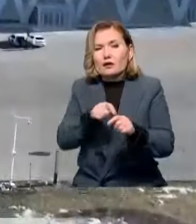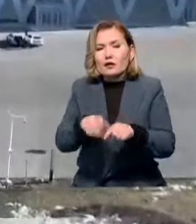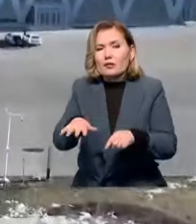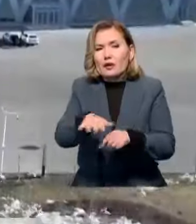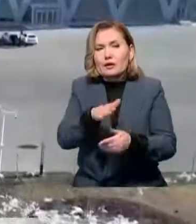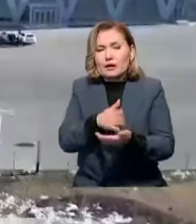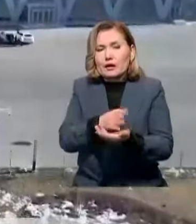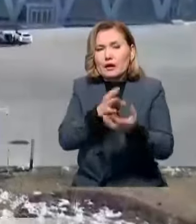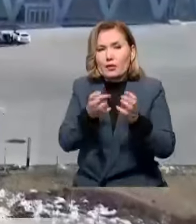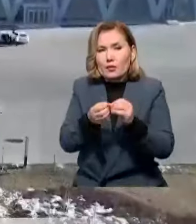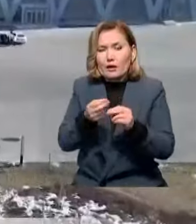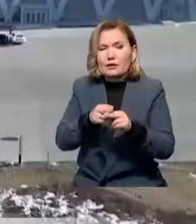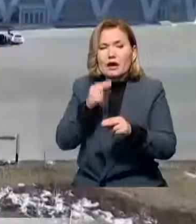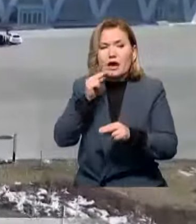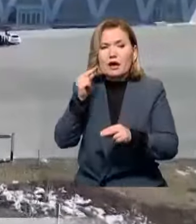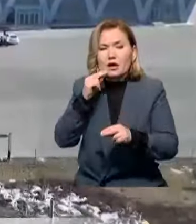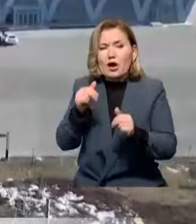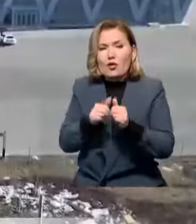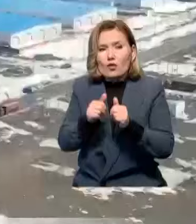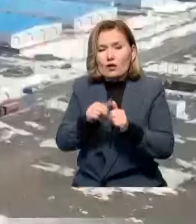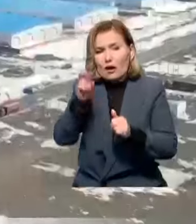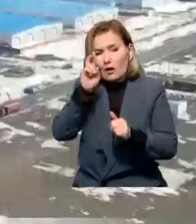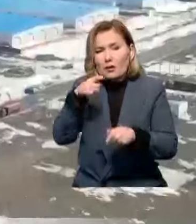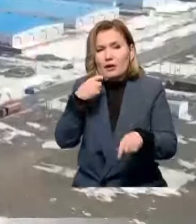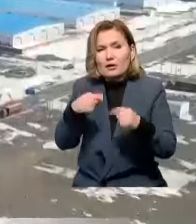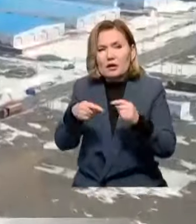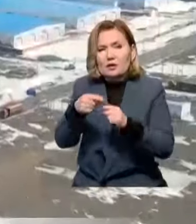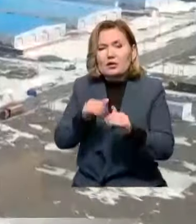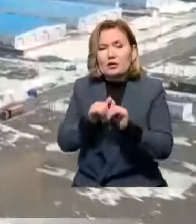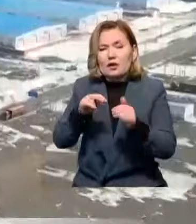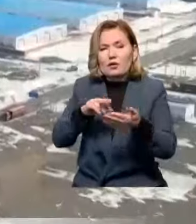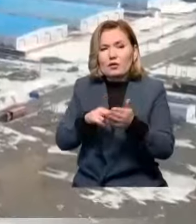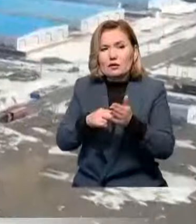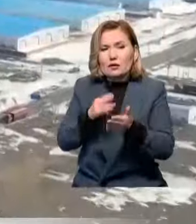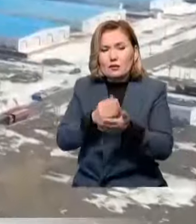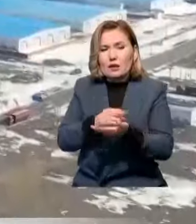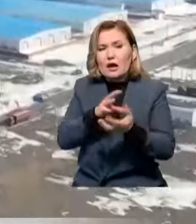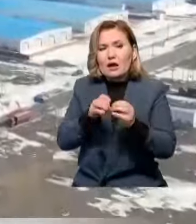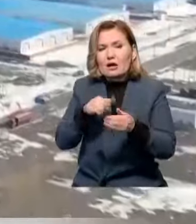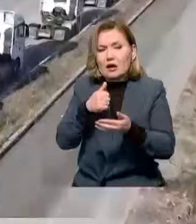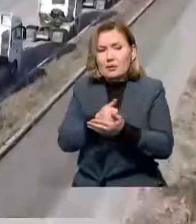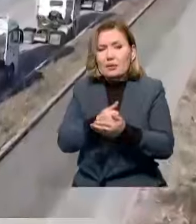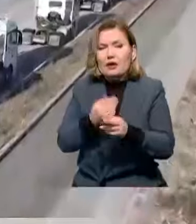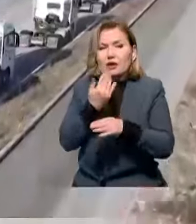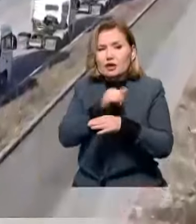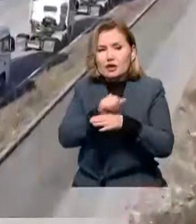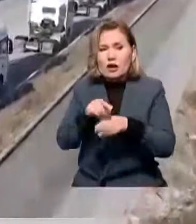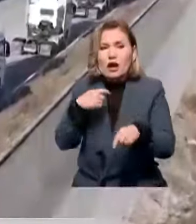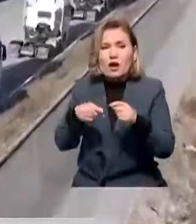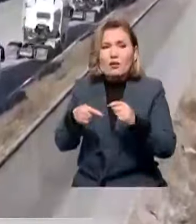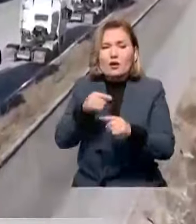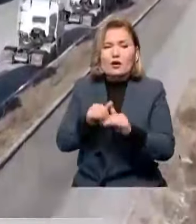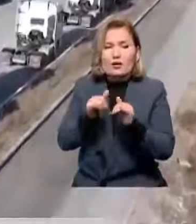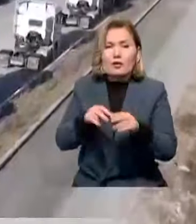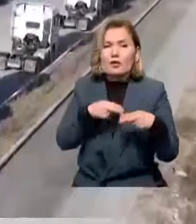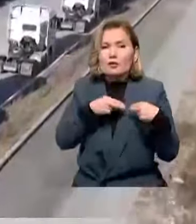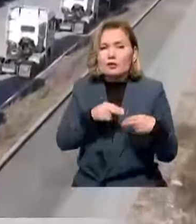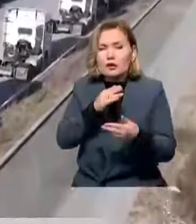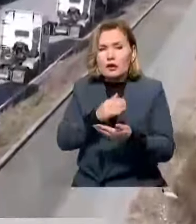асады. Осы арқылы Қытай көрші елдермен сауда саттықты дамытуды көздейді. Негізінен шекаралас сауда саттықты дамытуға күш